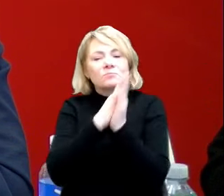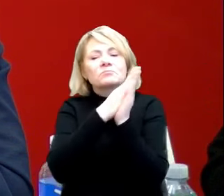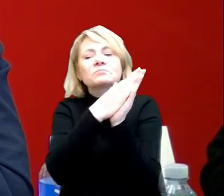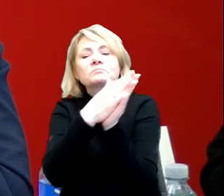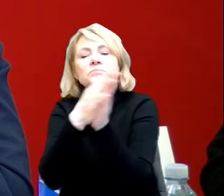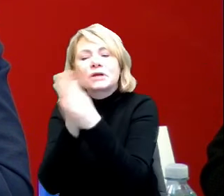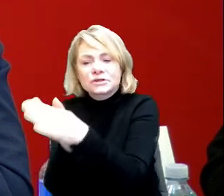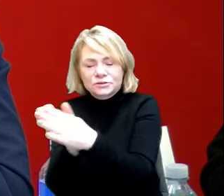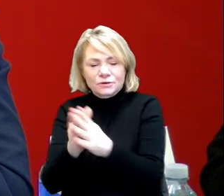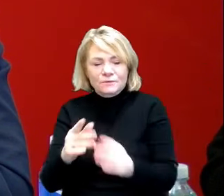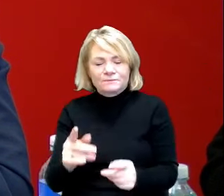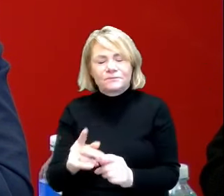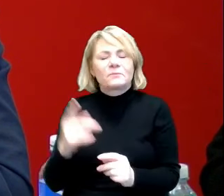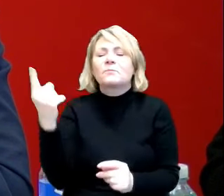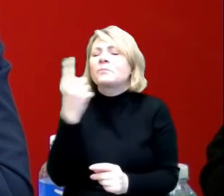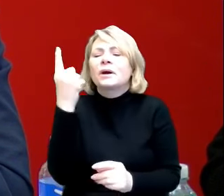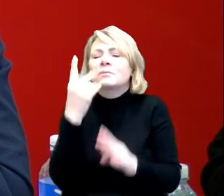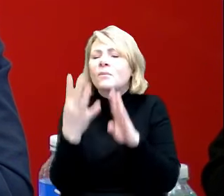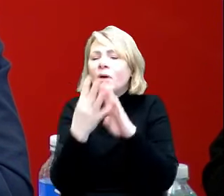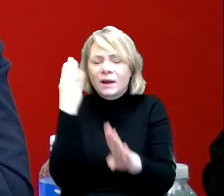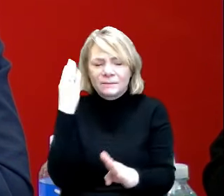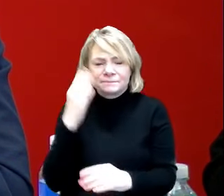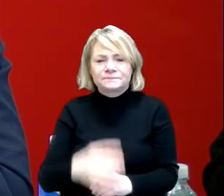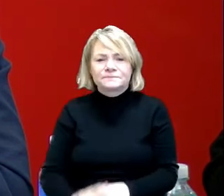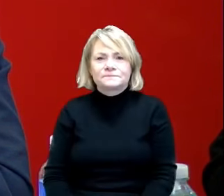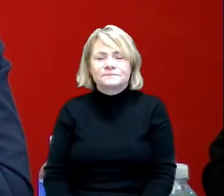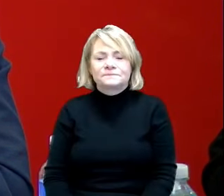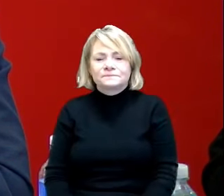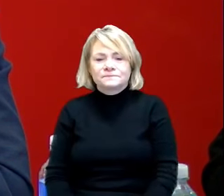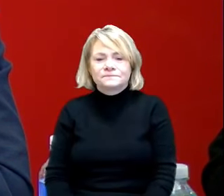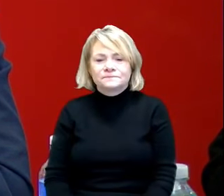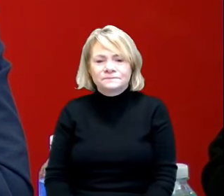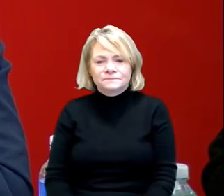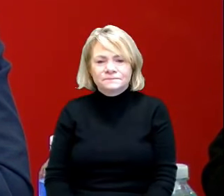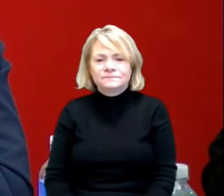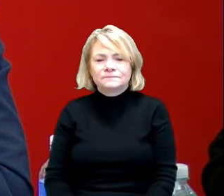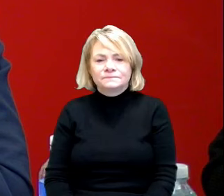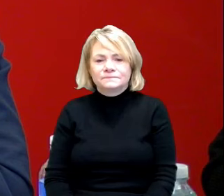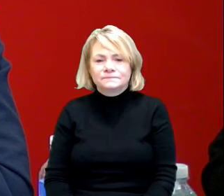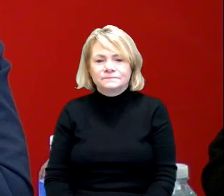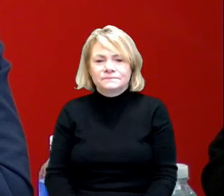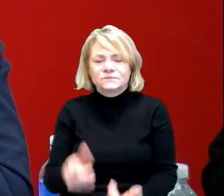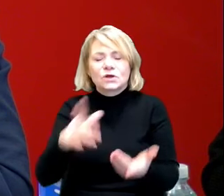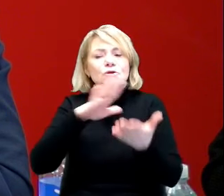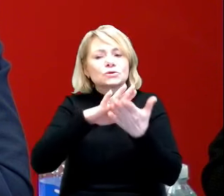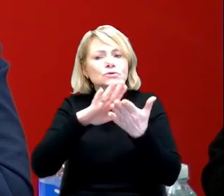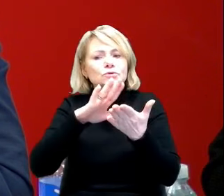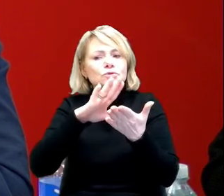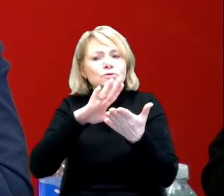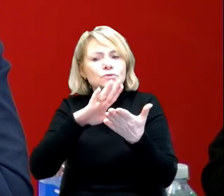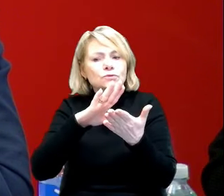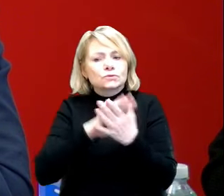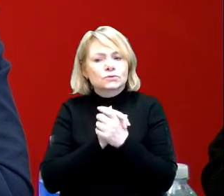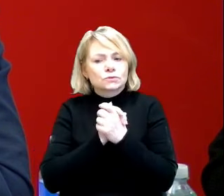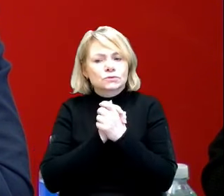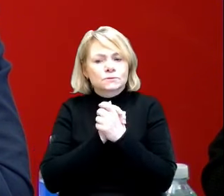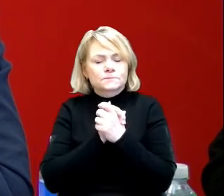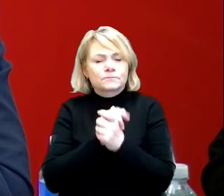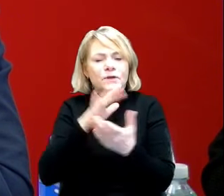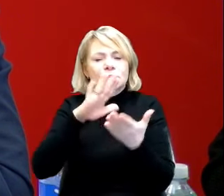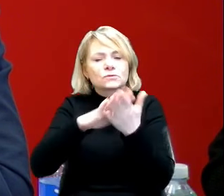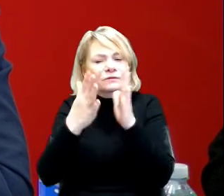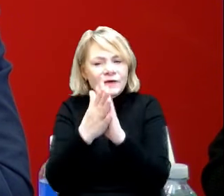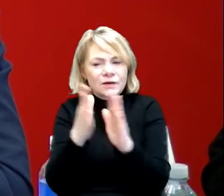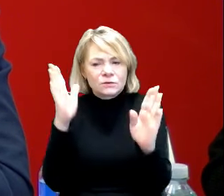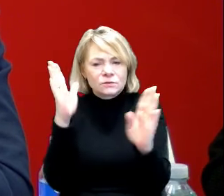priemonių visų pirma tame kad a suardžius gamtai parapetus kad